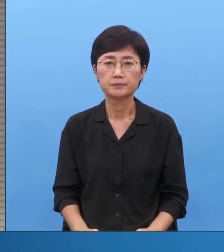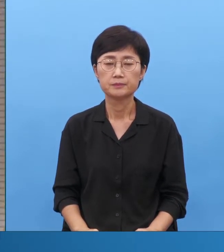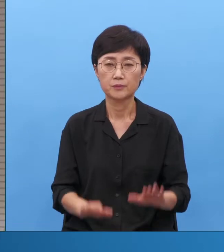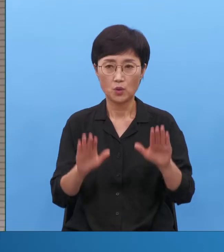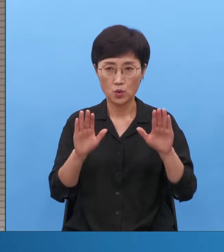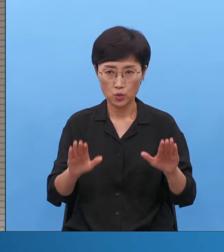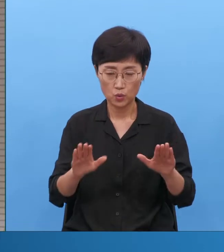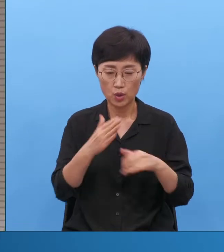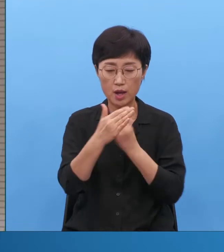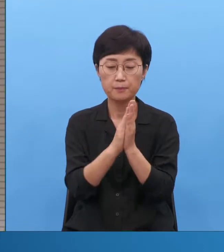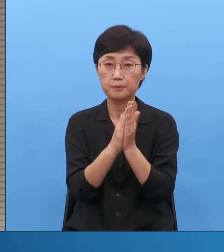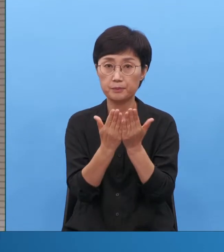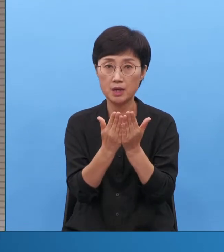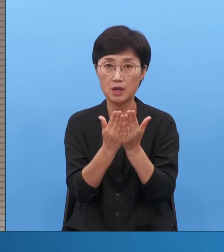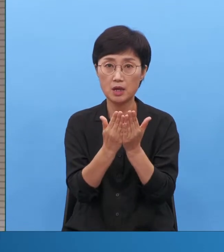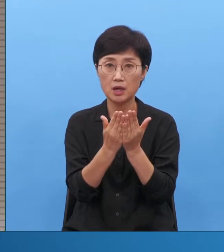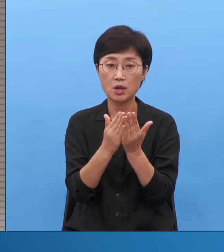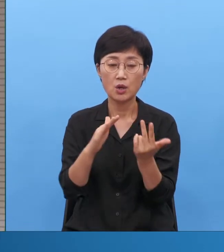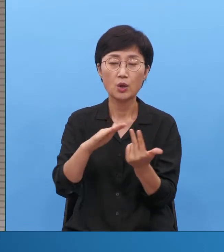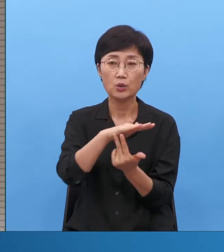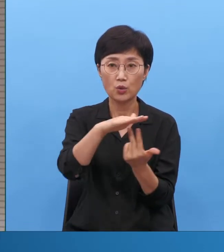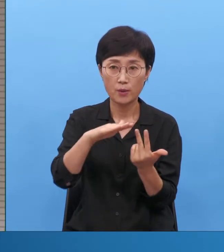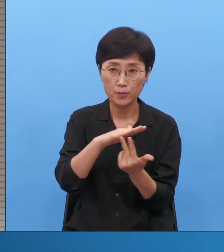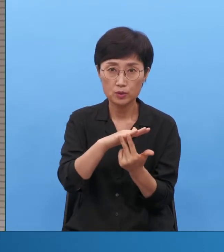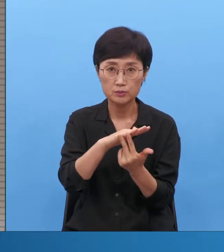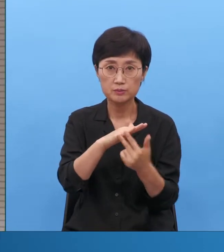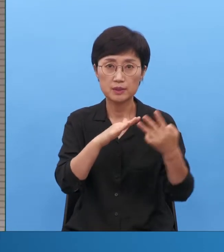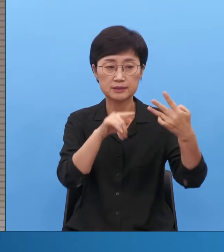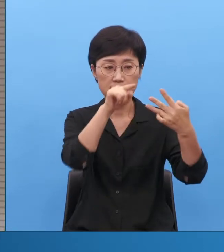성취될 하나님의 말씀은 요한복음 3장 1절에서